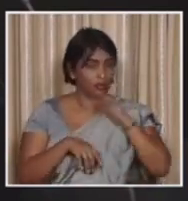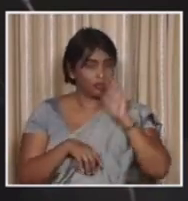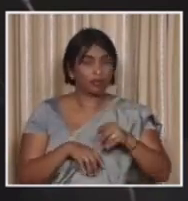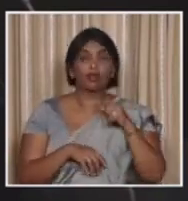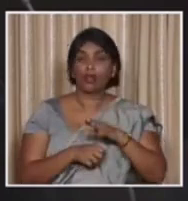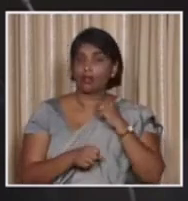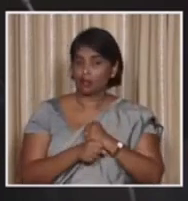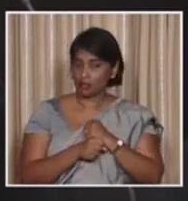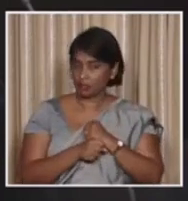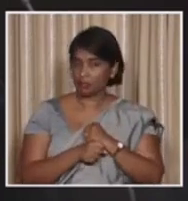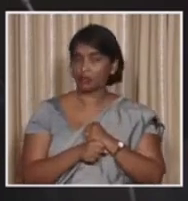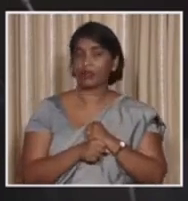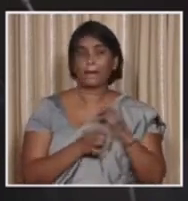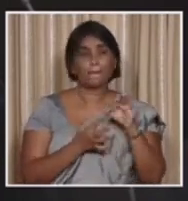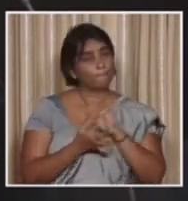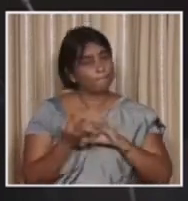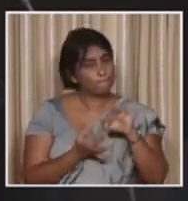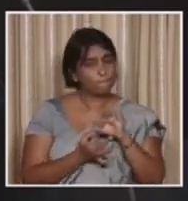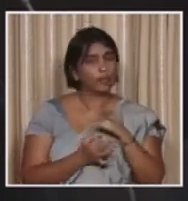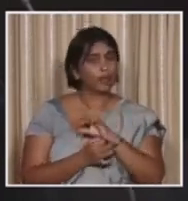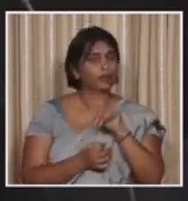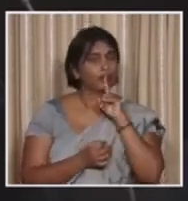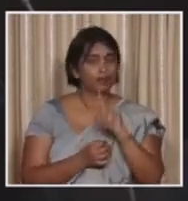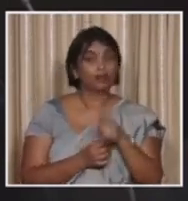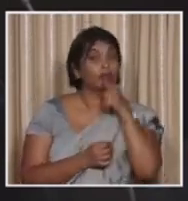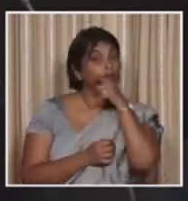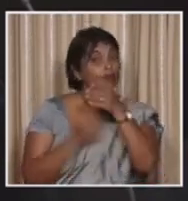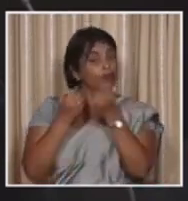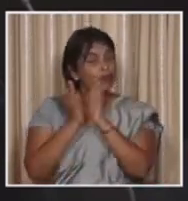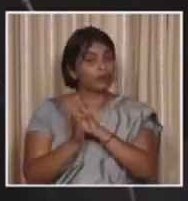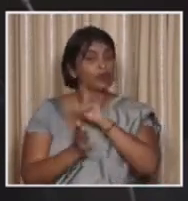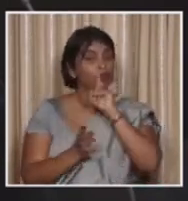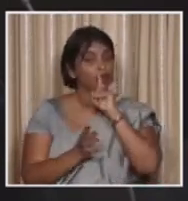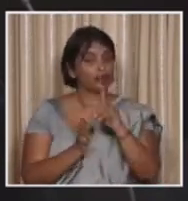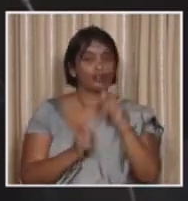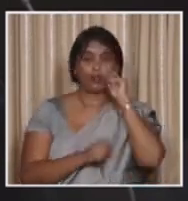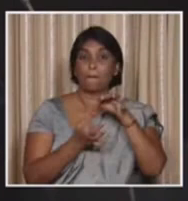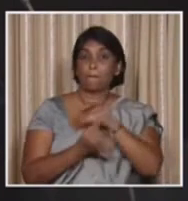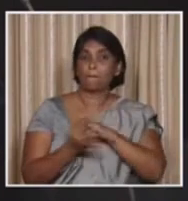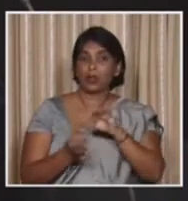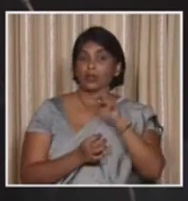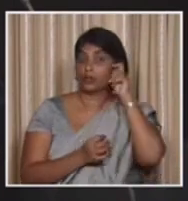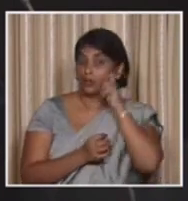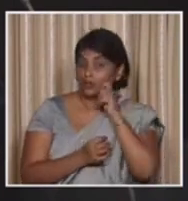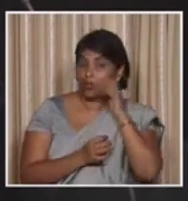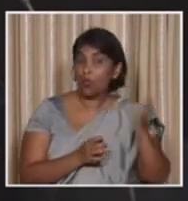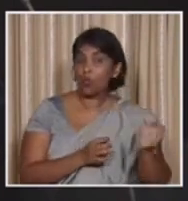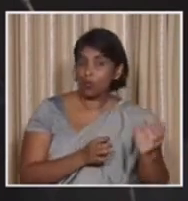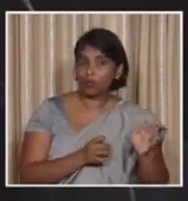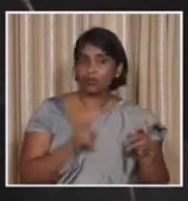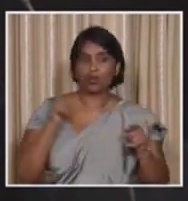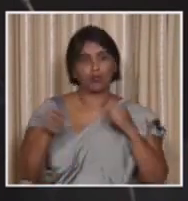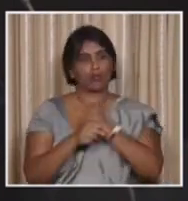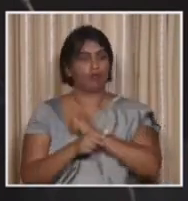මේ ආණ්ඩුවට ප්‍රජාතන්ත්‍රවාදය කියලා කියන එකත් ඔවුන් නිර්වචනය කරලා දෙනවා පුරවැසියන්ට. ත්‍රස්තවාදීන් කියන්නේ කවුද කියන